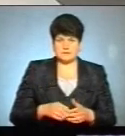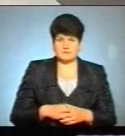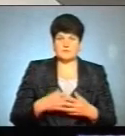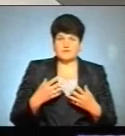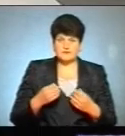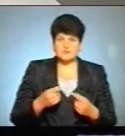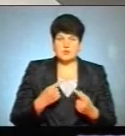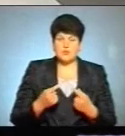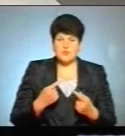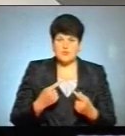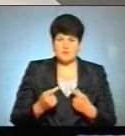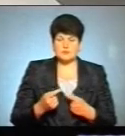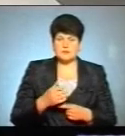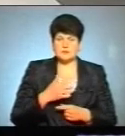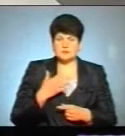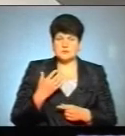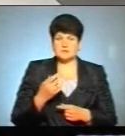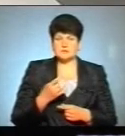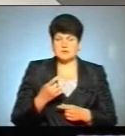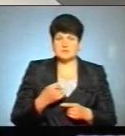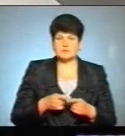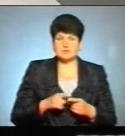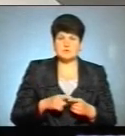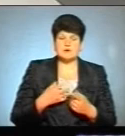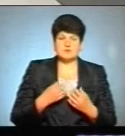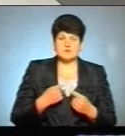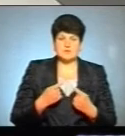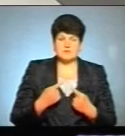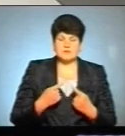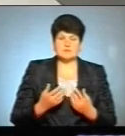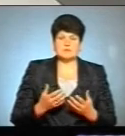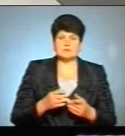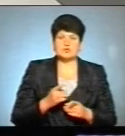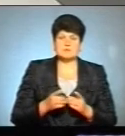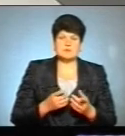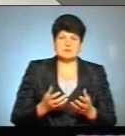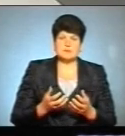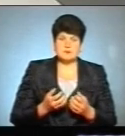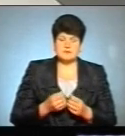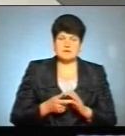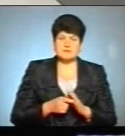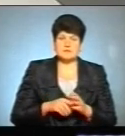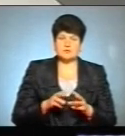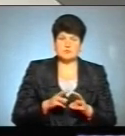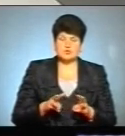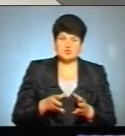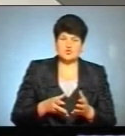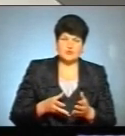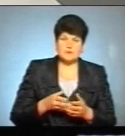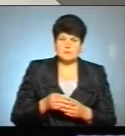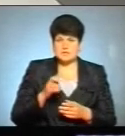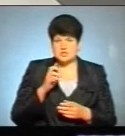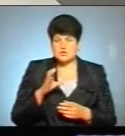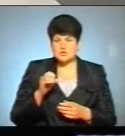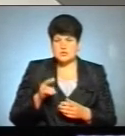вашому телеканалі не раз про ці речі, які зміни були прийняті Кабінетом міністрів України в умовах карантину щодо виплат державних